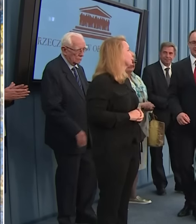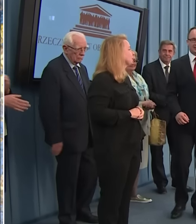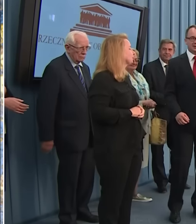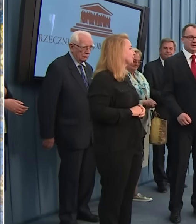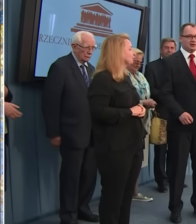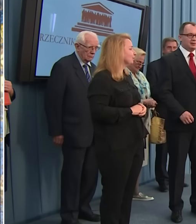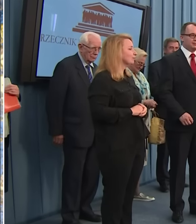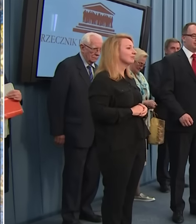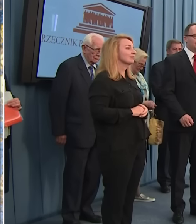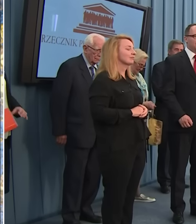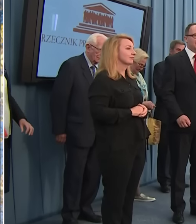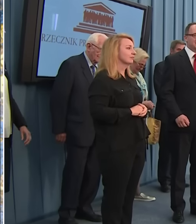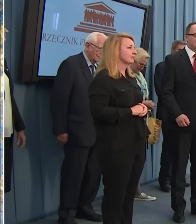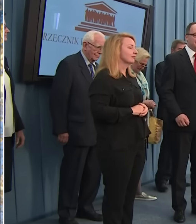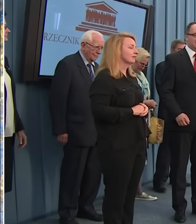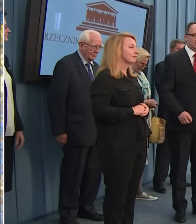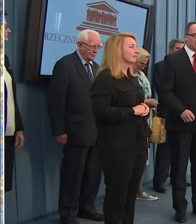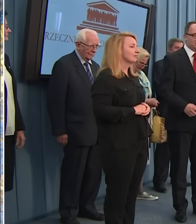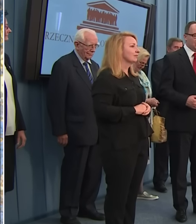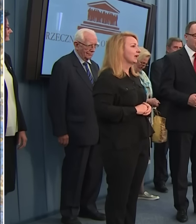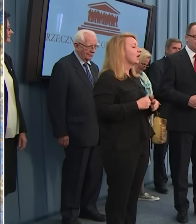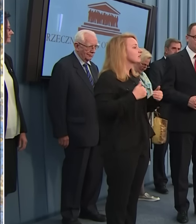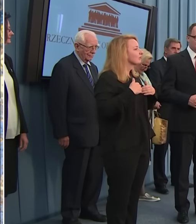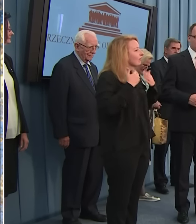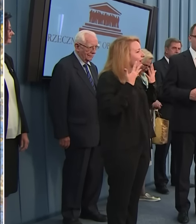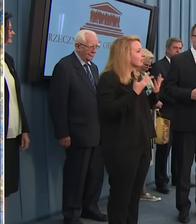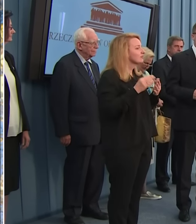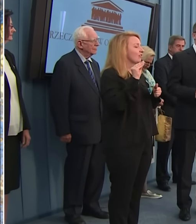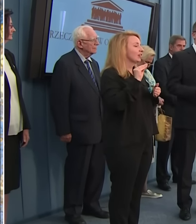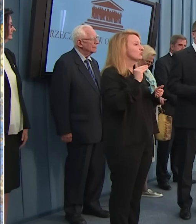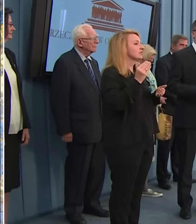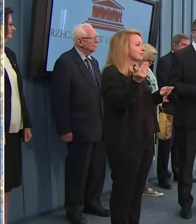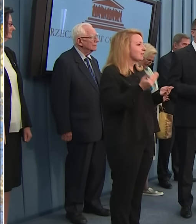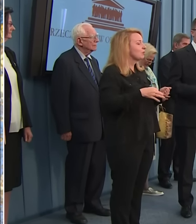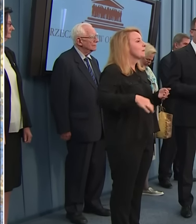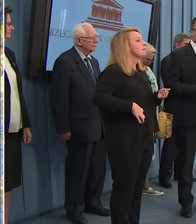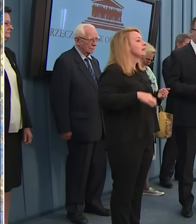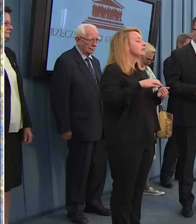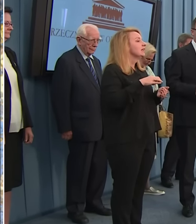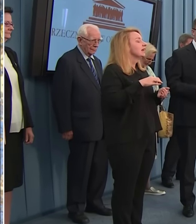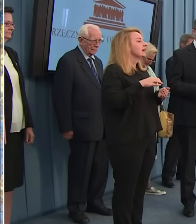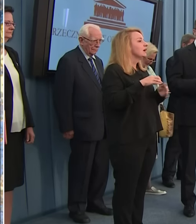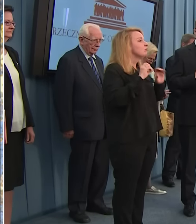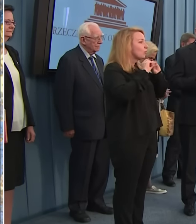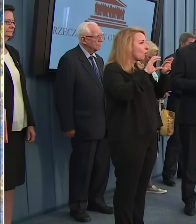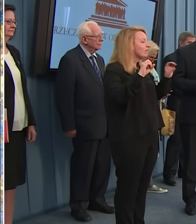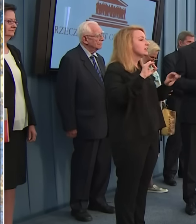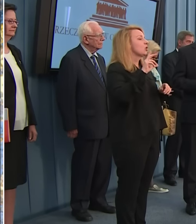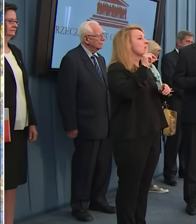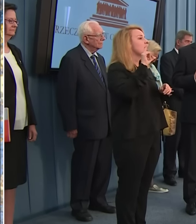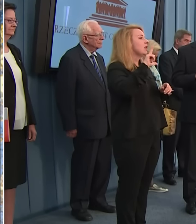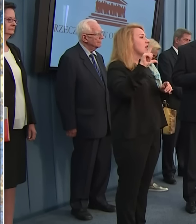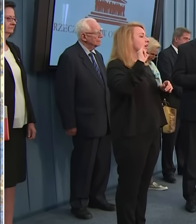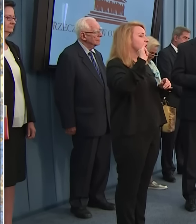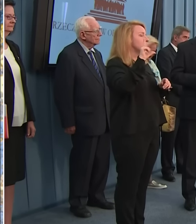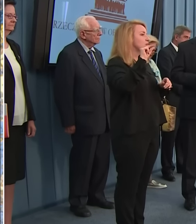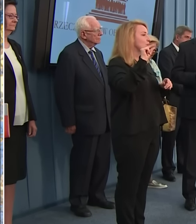chcemy zmienić, to chcemy zmienić, oczekujemy pana podpisu, no to pewnie taki podpis by dostał, zwłaszcza, że te relacje pomiędzy prezydentem, a chociażby